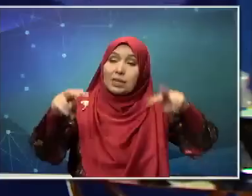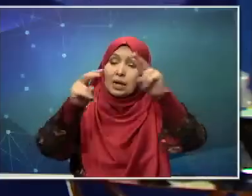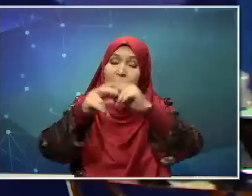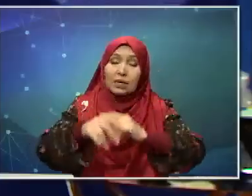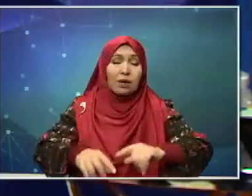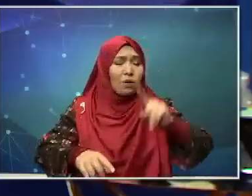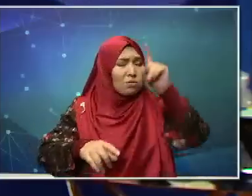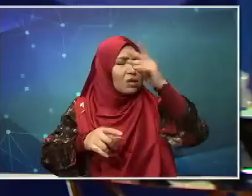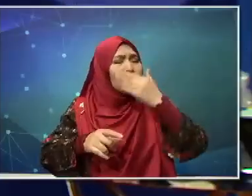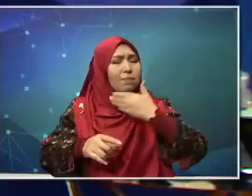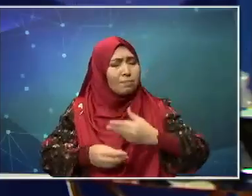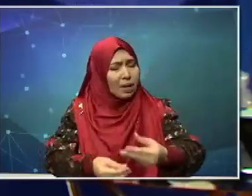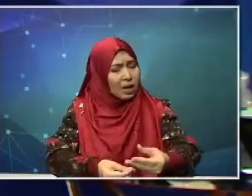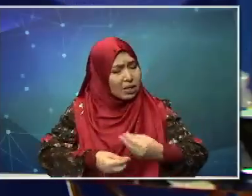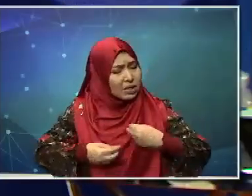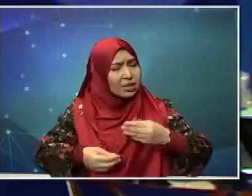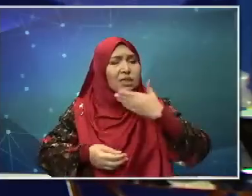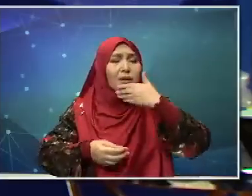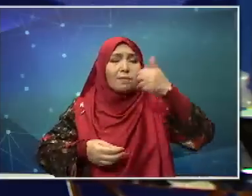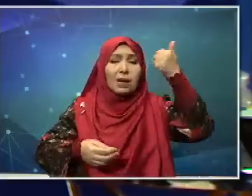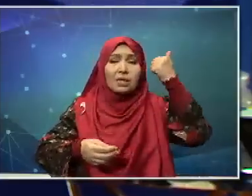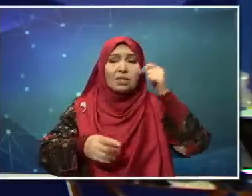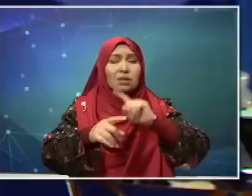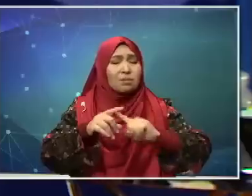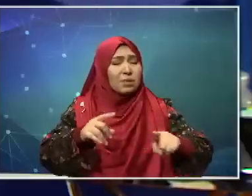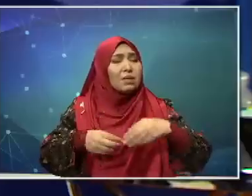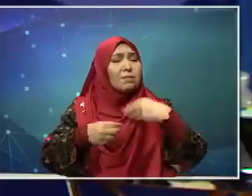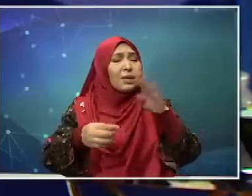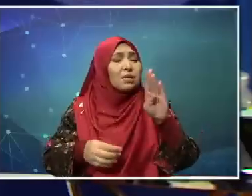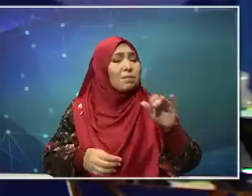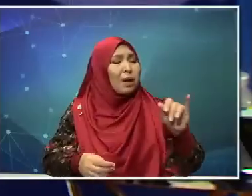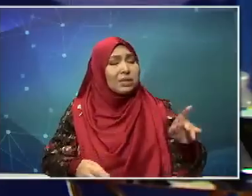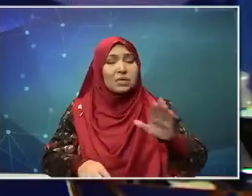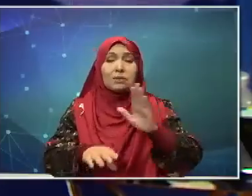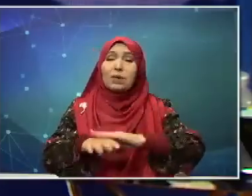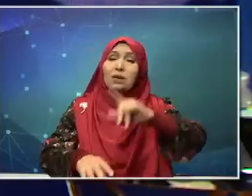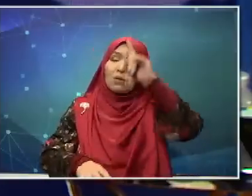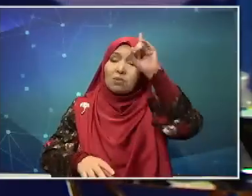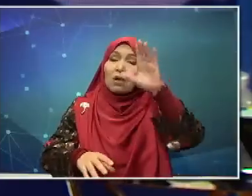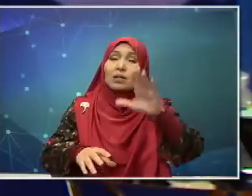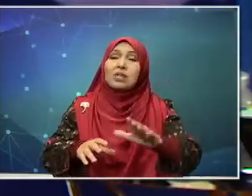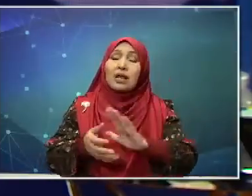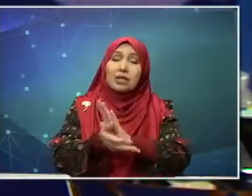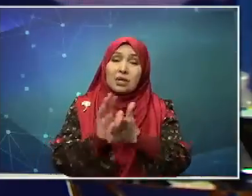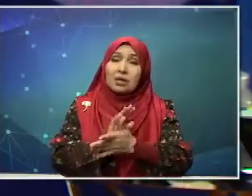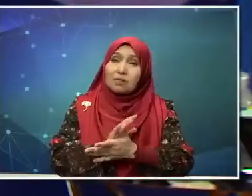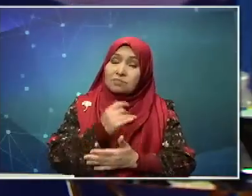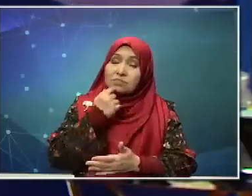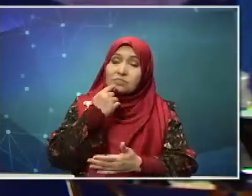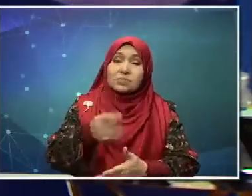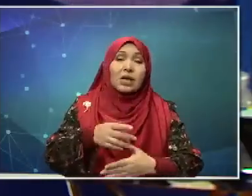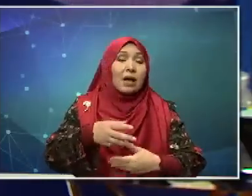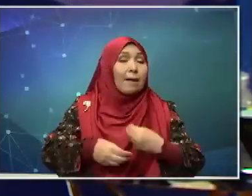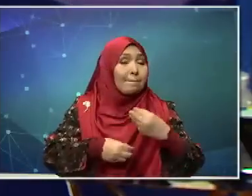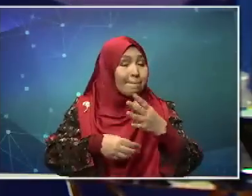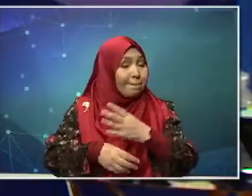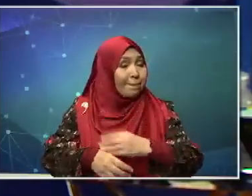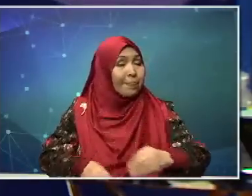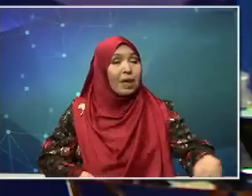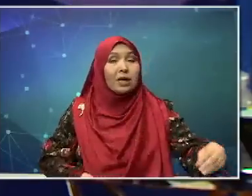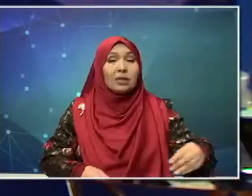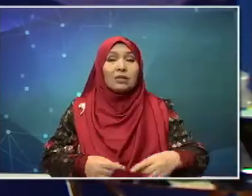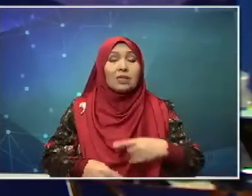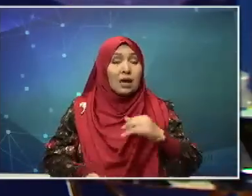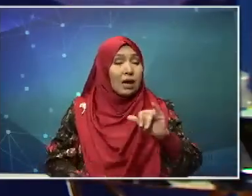bagi the saatnya tapi orang musyrik Nidya bagi-bagi pada Hai yaitu perempuan Ambilah jika tuh lalu masuk jurusan pula menjaga